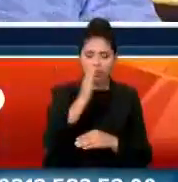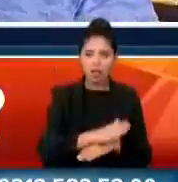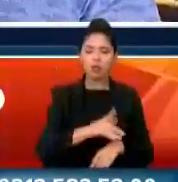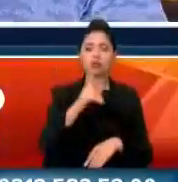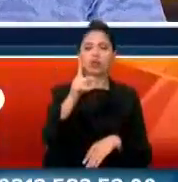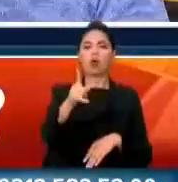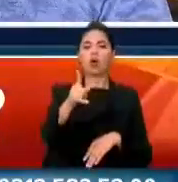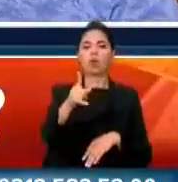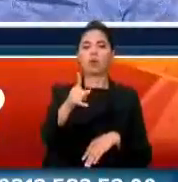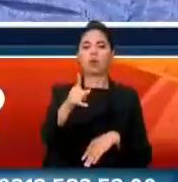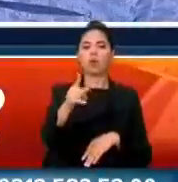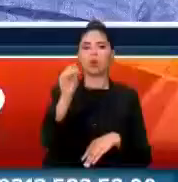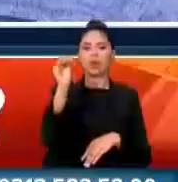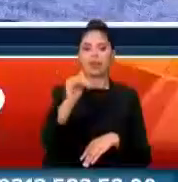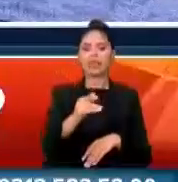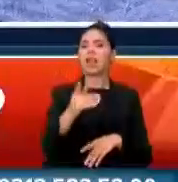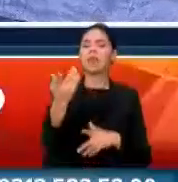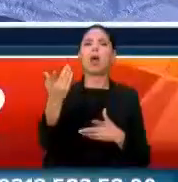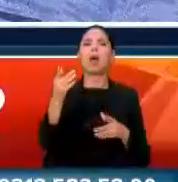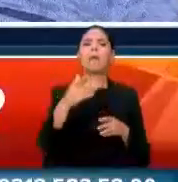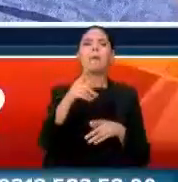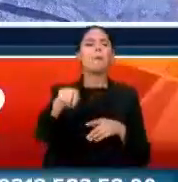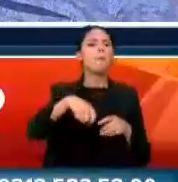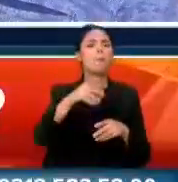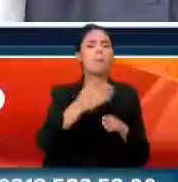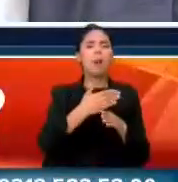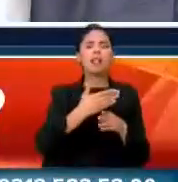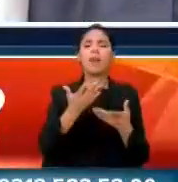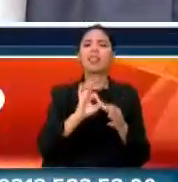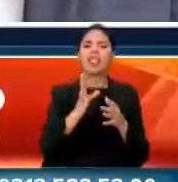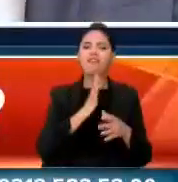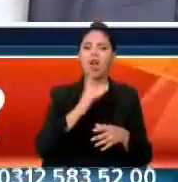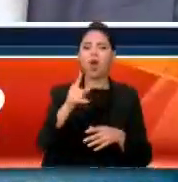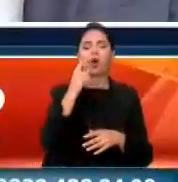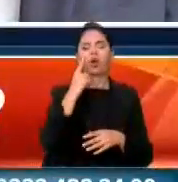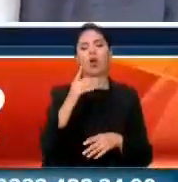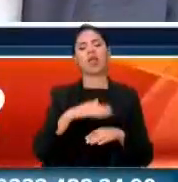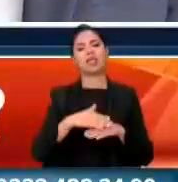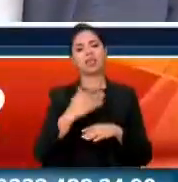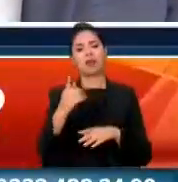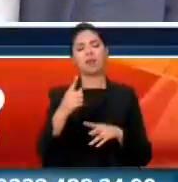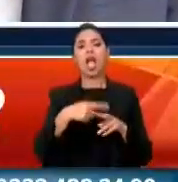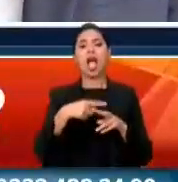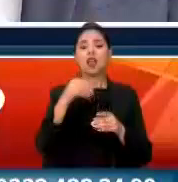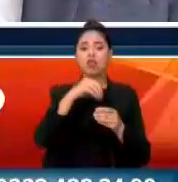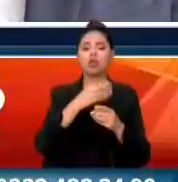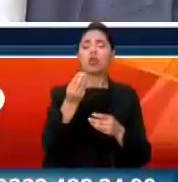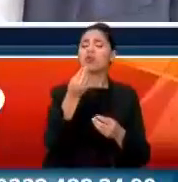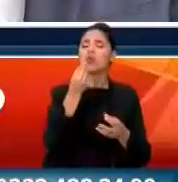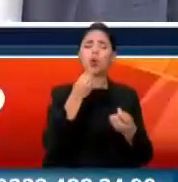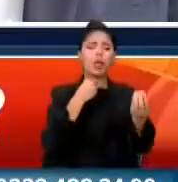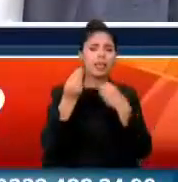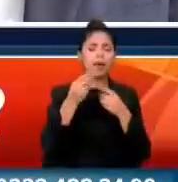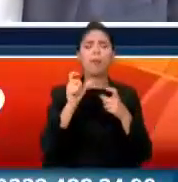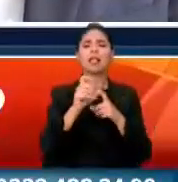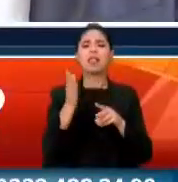gemi karaya indiği zaman gemide ne kadar malzeme varsa onları karıştırarak yapmış oldukları bir yemek diyebiliyorum. Nasıl ki aşurede birçok yiyecek, birçok sebze